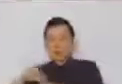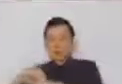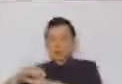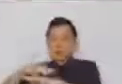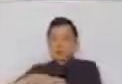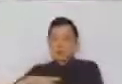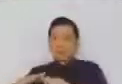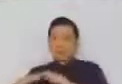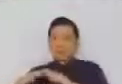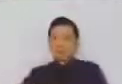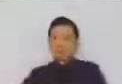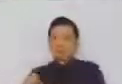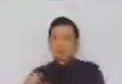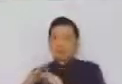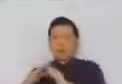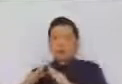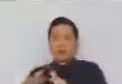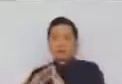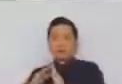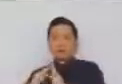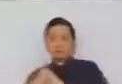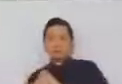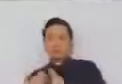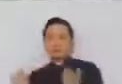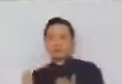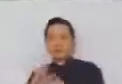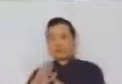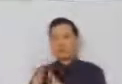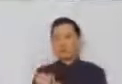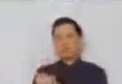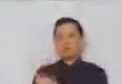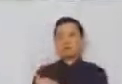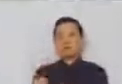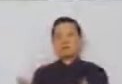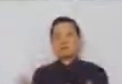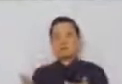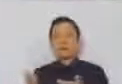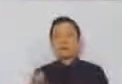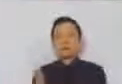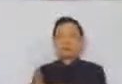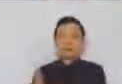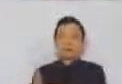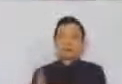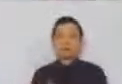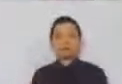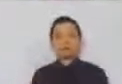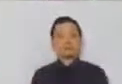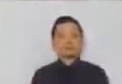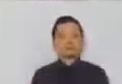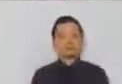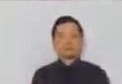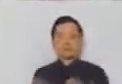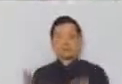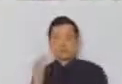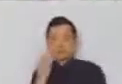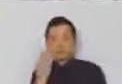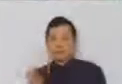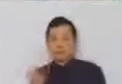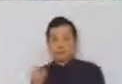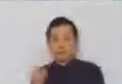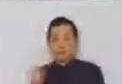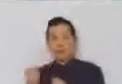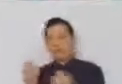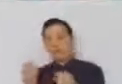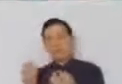Fernandez at ang kanyang helper na si Lito Bautista. Sa inisyal na investigasyon, pasado alas 3 nitong Miyerkules